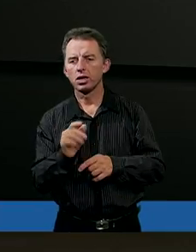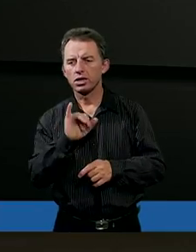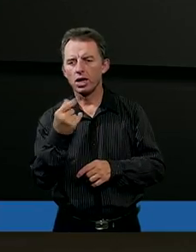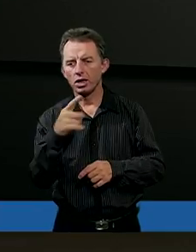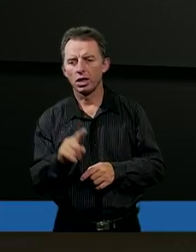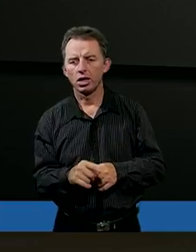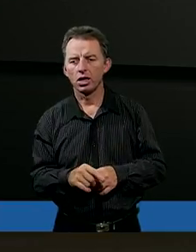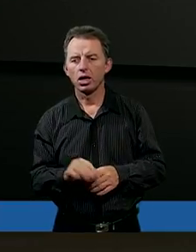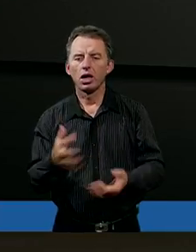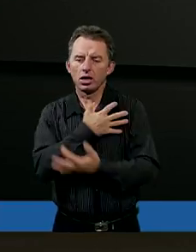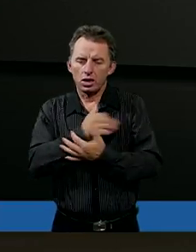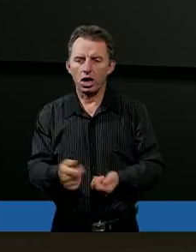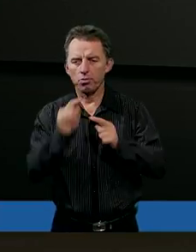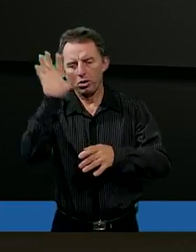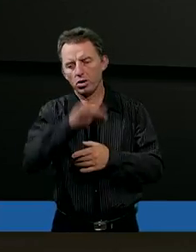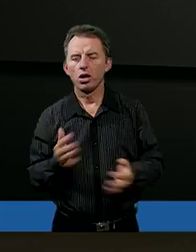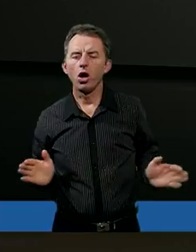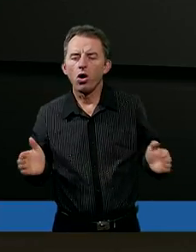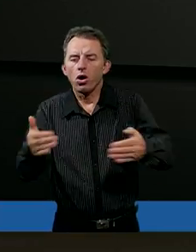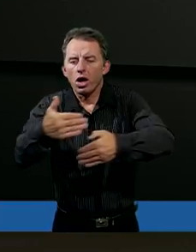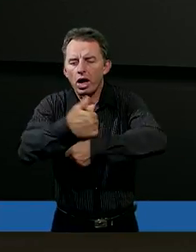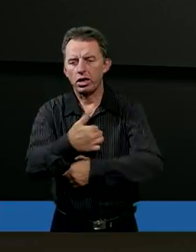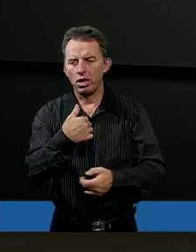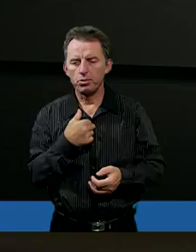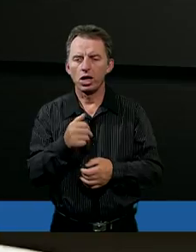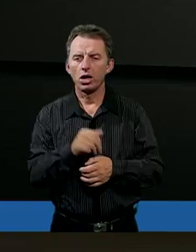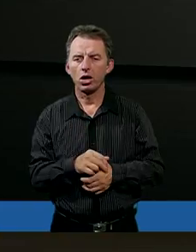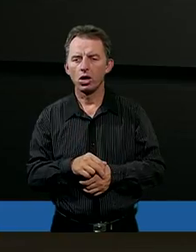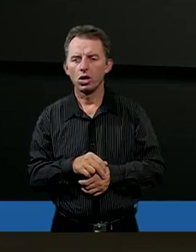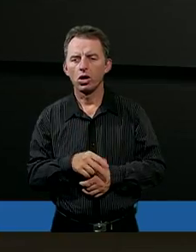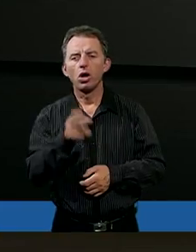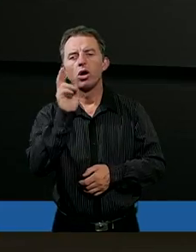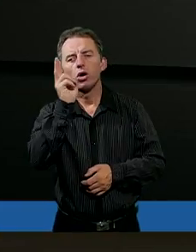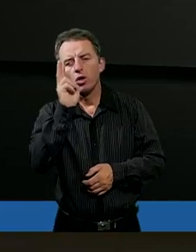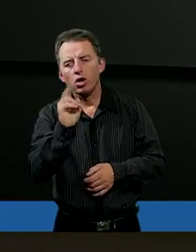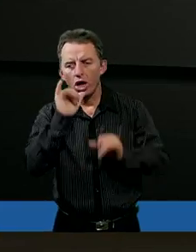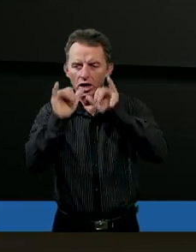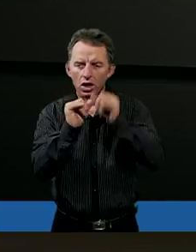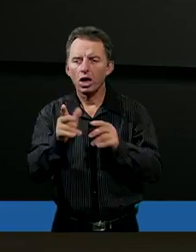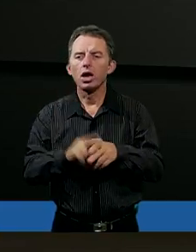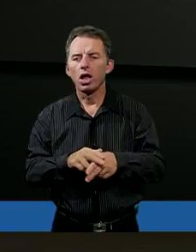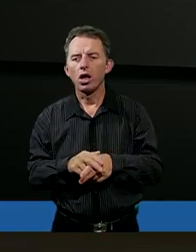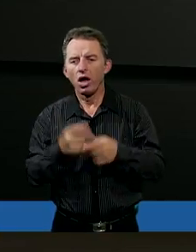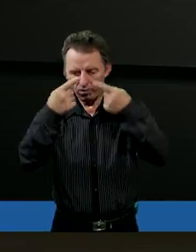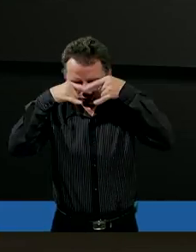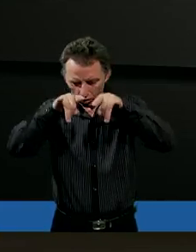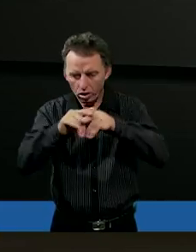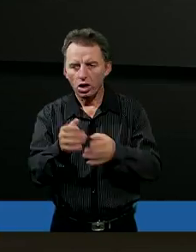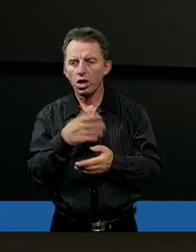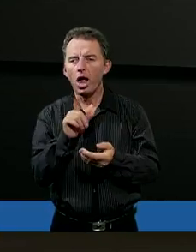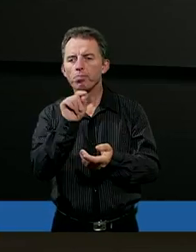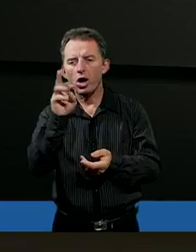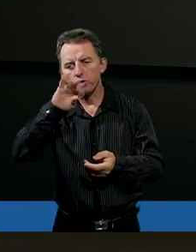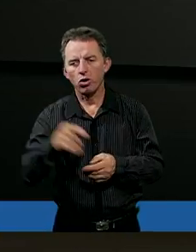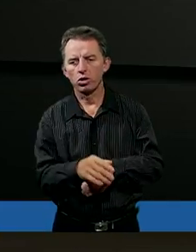jad. Strach przed Bogiem ogarnia mnie. Czy dziki osioł ryczy, gdy ma trawę, albo wół ryczy, gdy ma